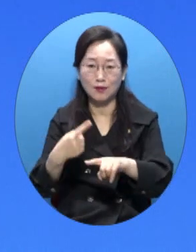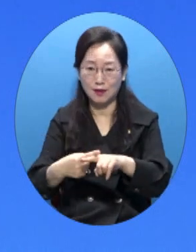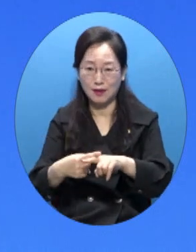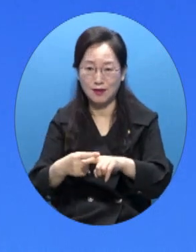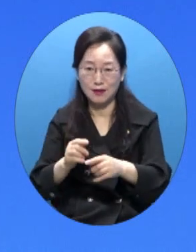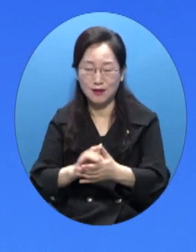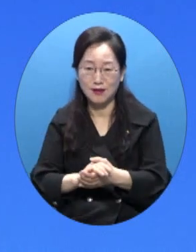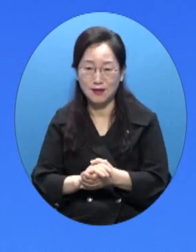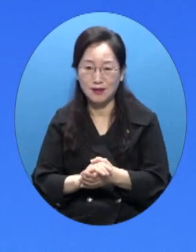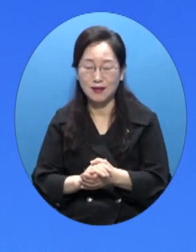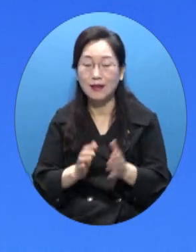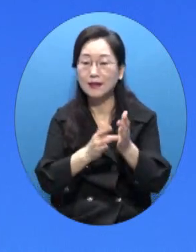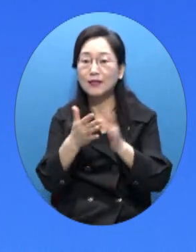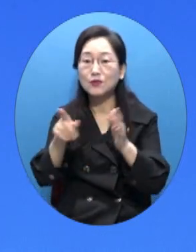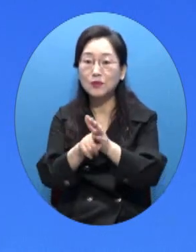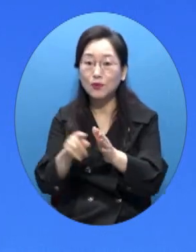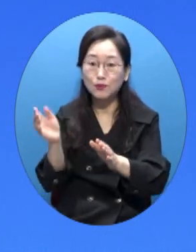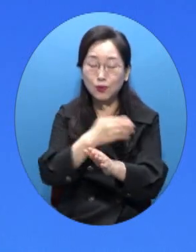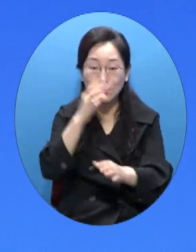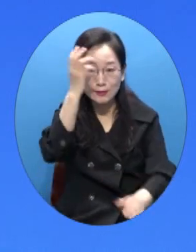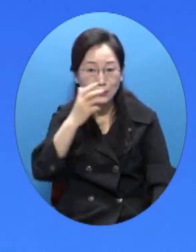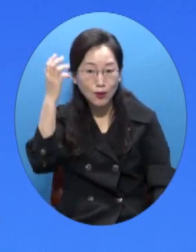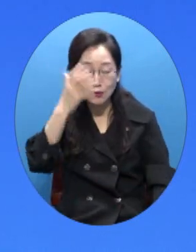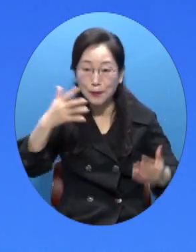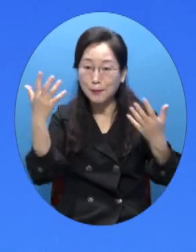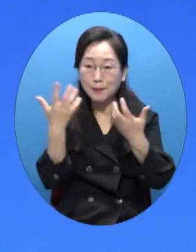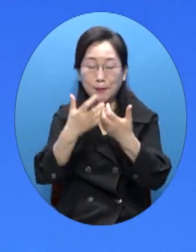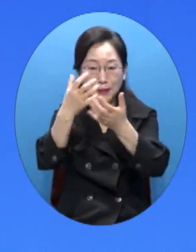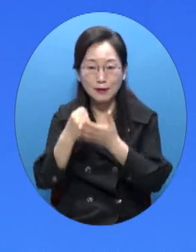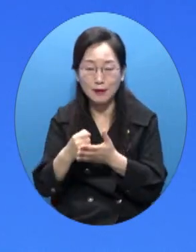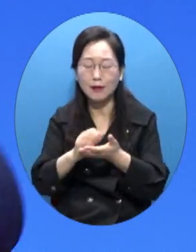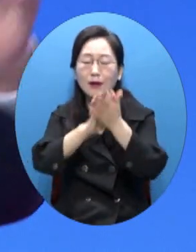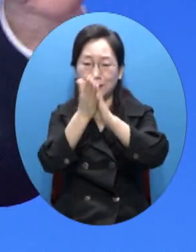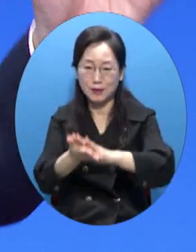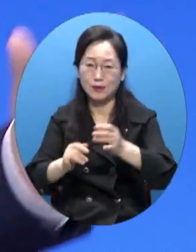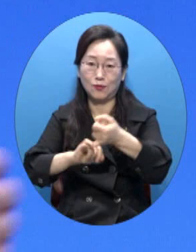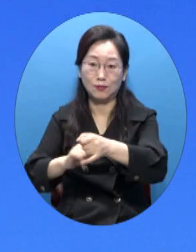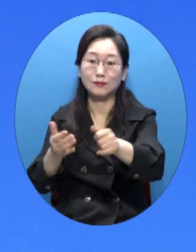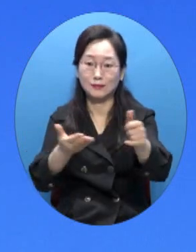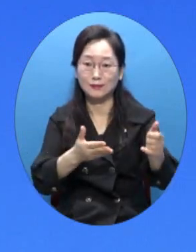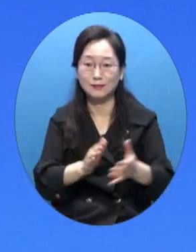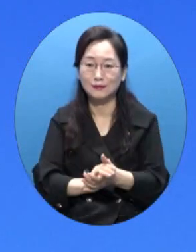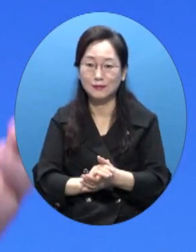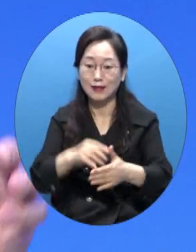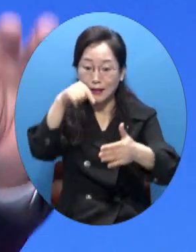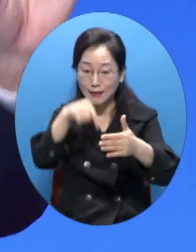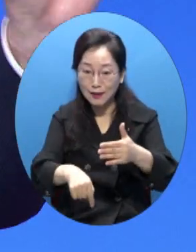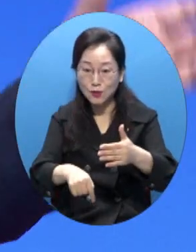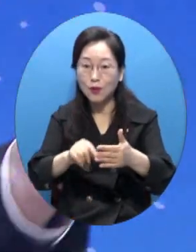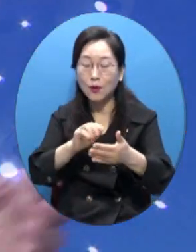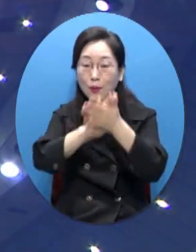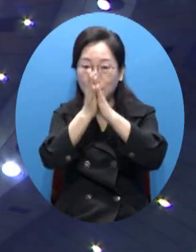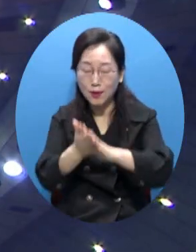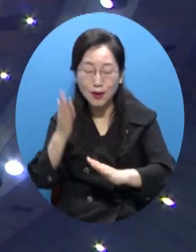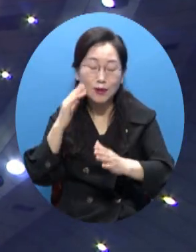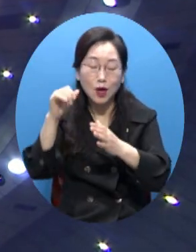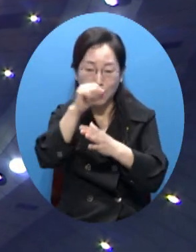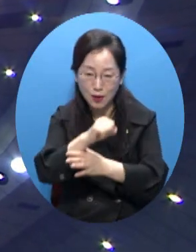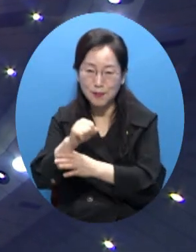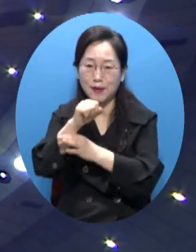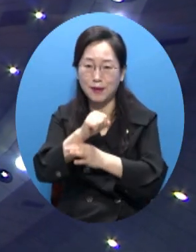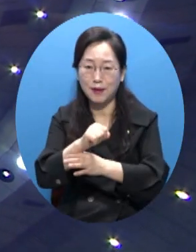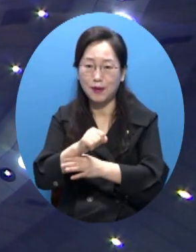그러는데 예수 믿고 성령 받아서 변화가 되어야 됩니다. 내적으로 변화가 되어서 많은 열매가 맺혀져야